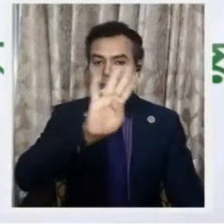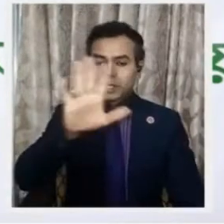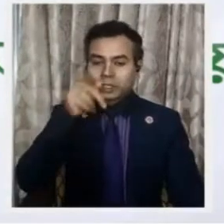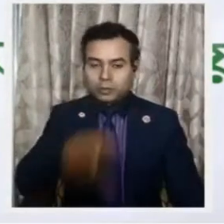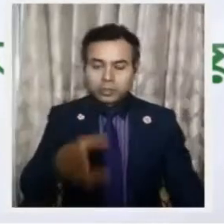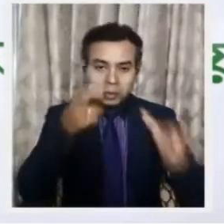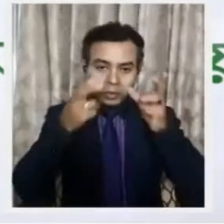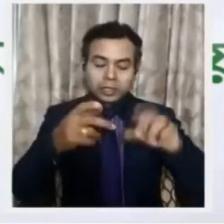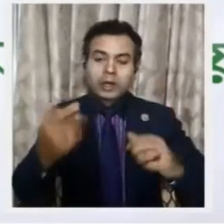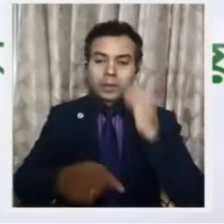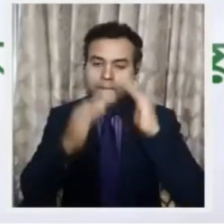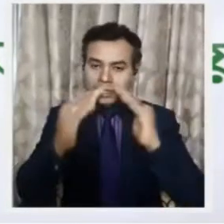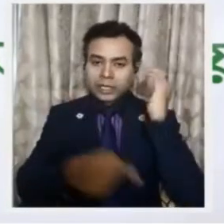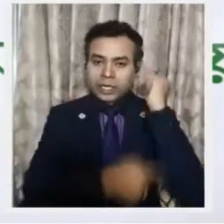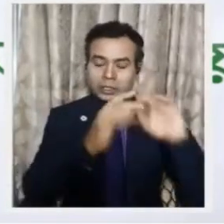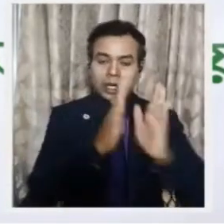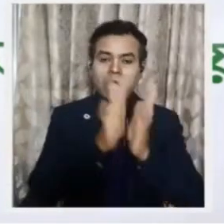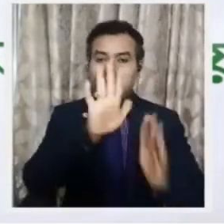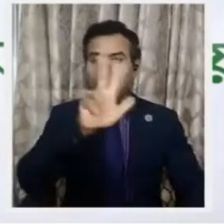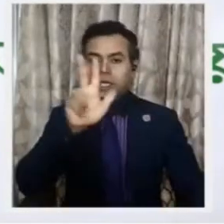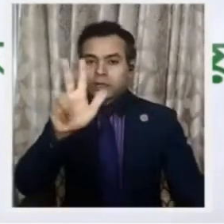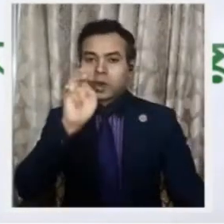1,873 জন, এ পর্যন্ত ছাড় পেয়েছেন